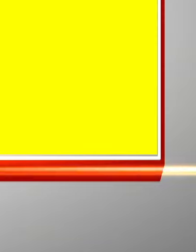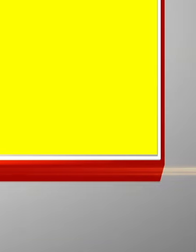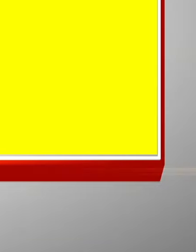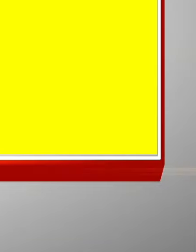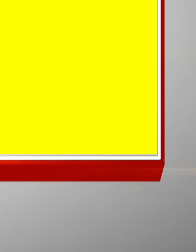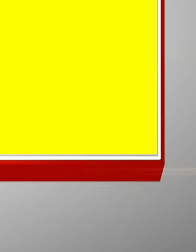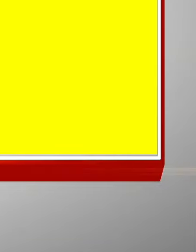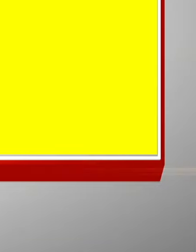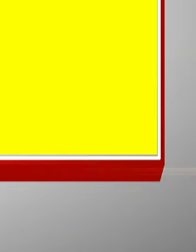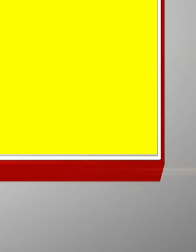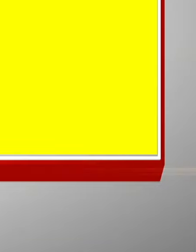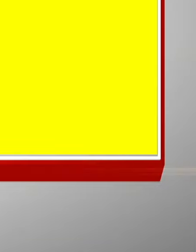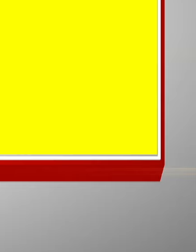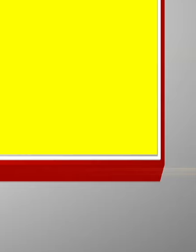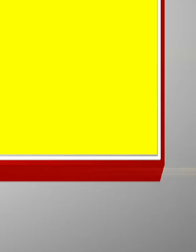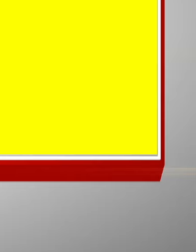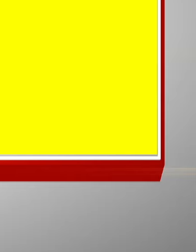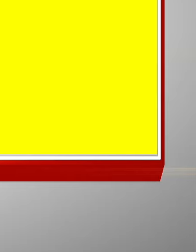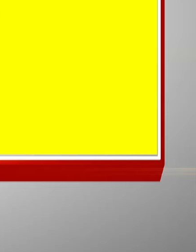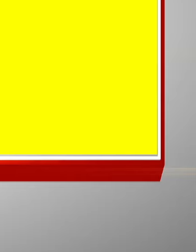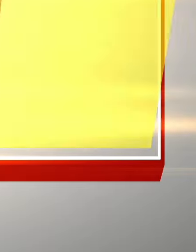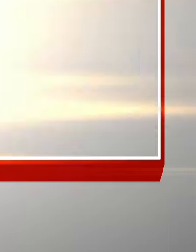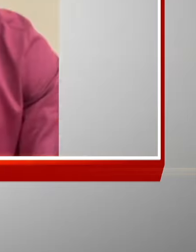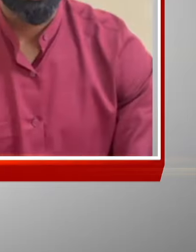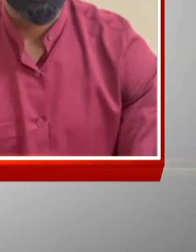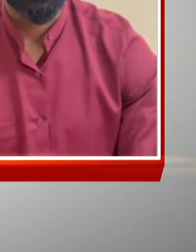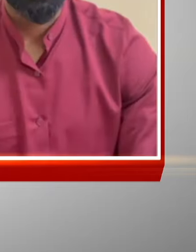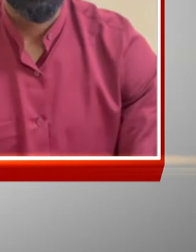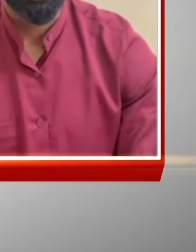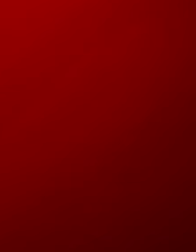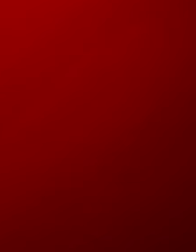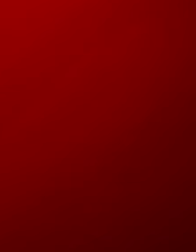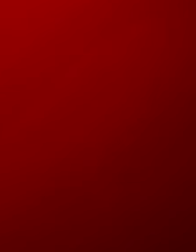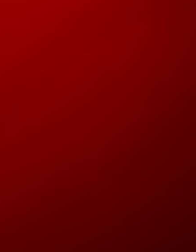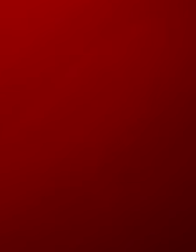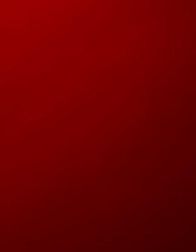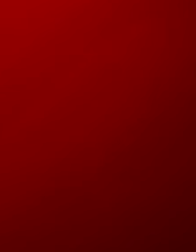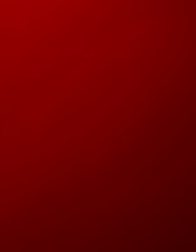രീതിയിലാണ് ഹോക്കിയെ പിന്തുണയ്ക്കുന്നതെന്നും പ്രസംഗിച്ചപ്പോൾ രാജേഷ് ജയകുമാർ വിവരങ്ങൾ നൽകുകയാണ് തിരുവനന്തപുരത്ത് നിന്ന്.